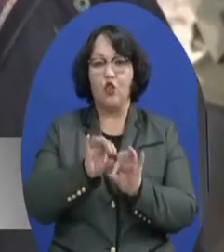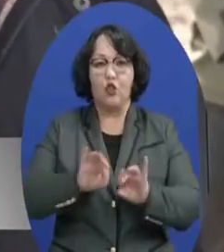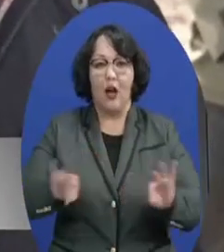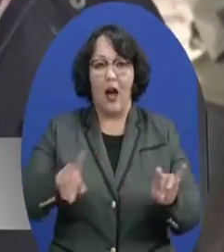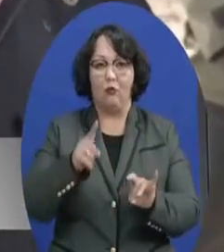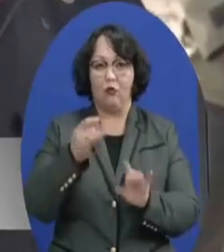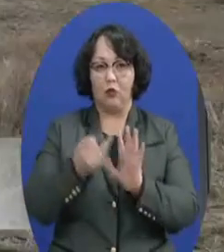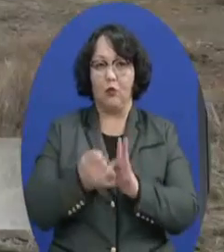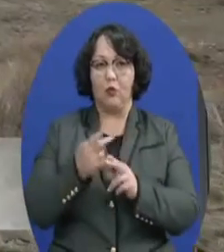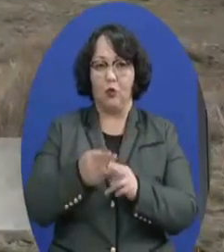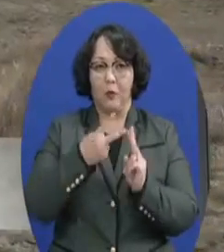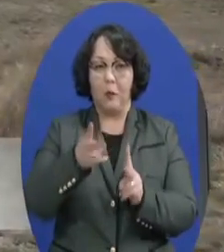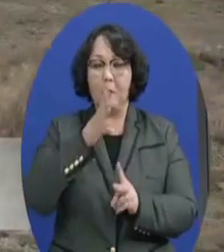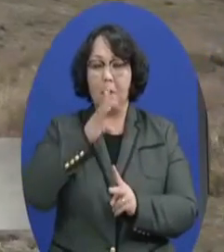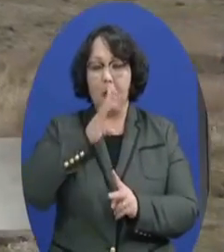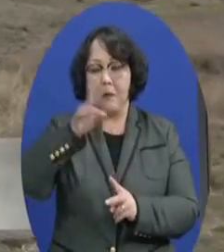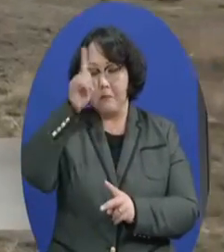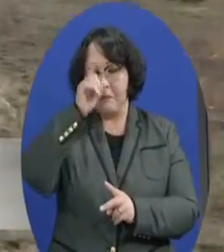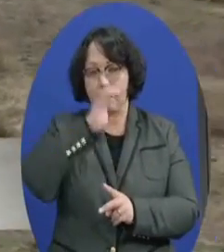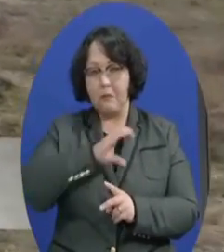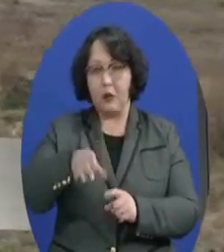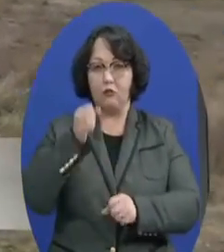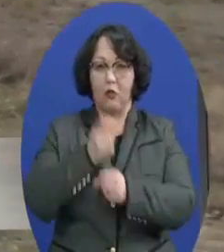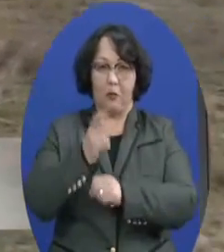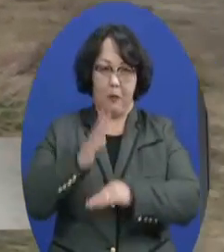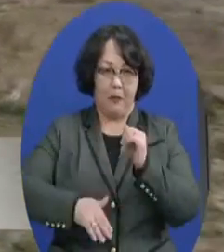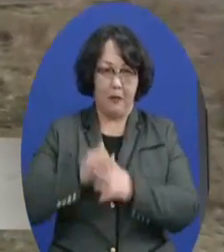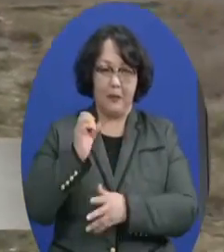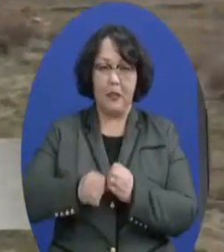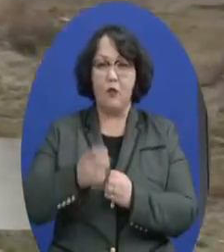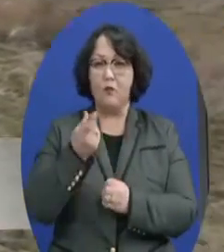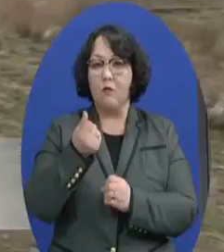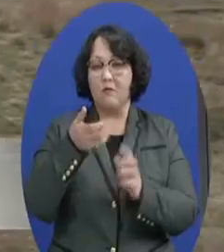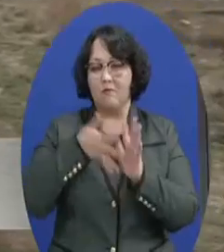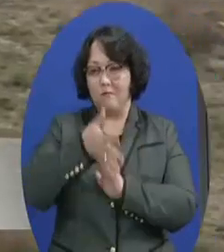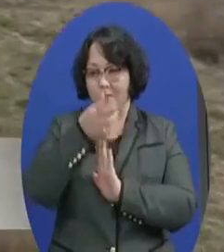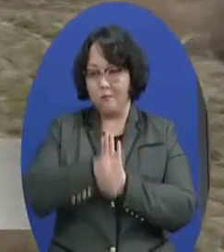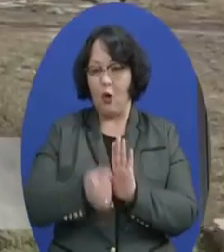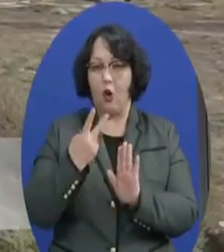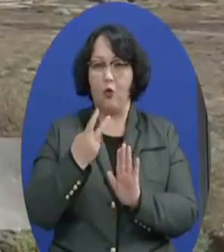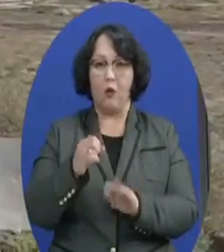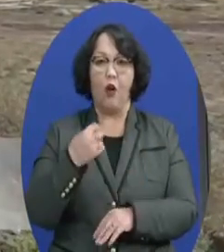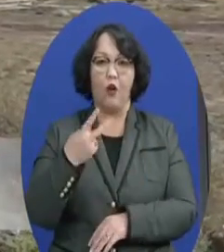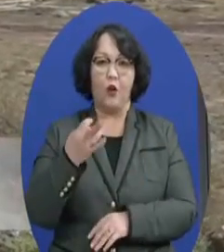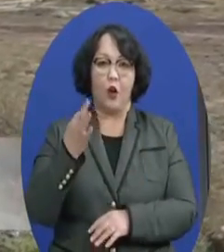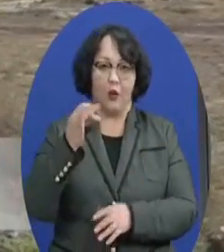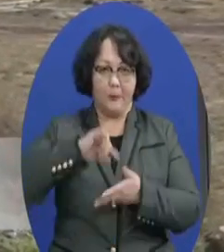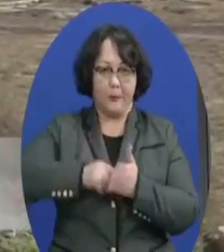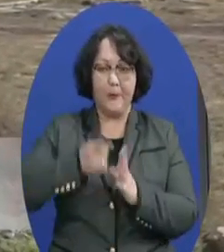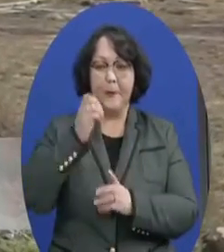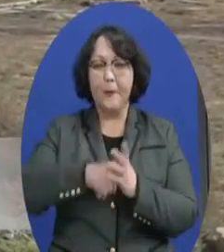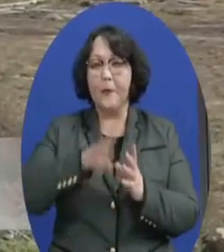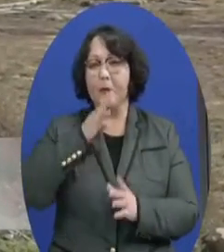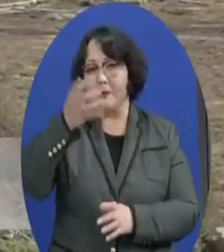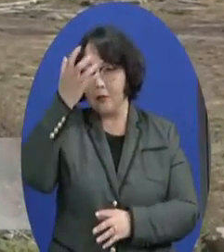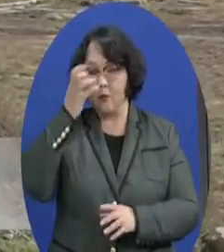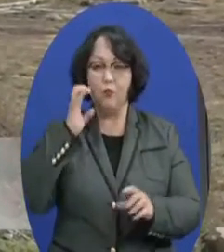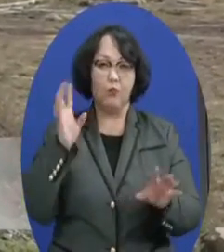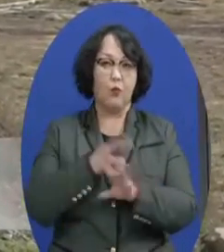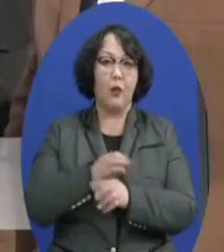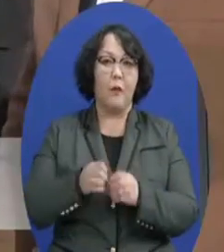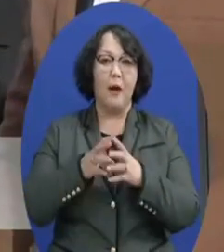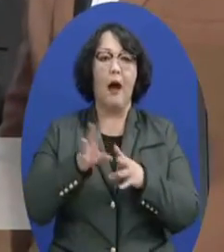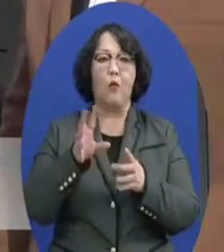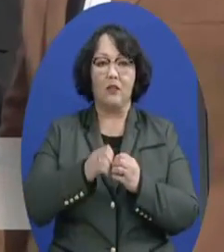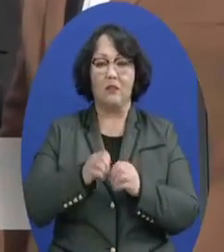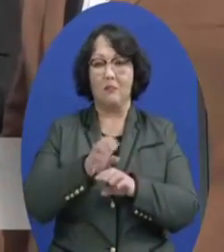хүчин чадалтай эмнэлэг барих хөрөнгийг 2022 оны төсөвт тусгахаар боллоо. Засгийн газрын тэргүүний тухайд бүтээн байгуулалт барилга байгууламжийг